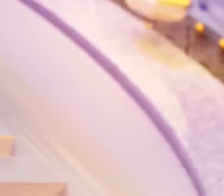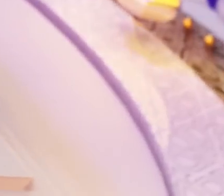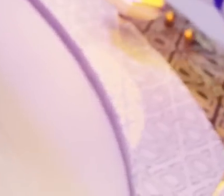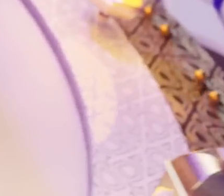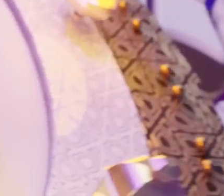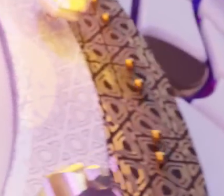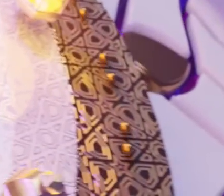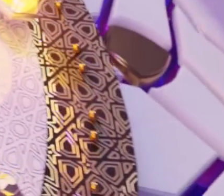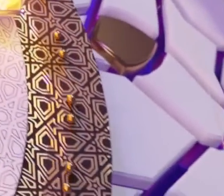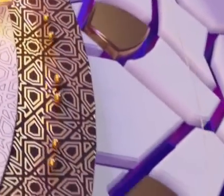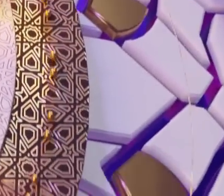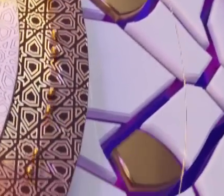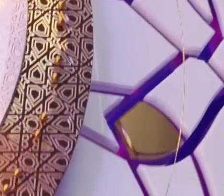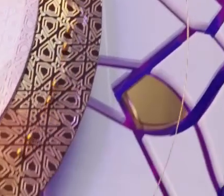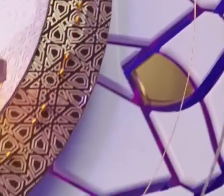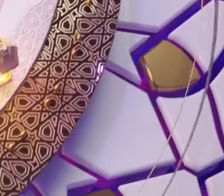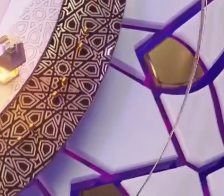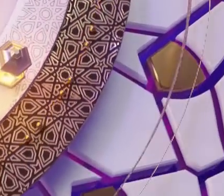رب